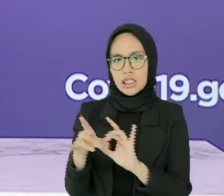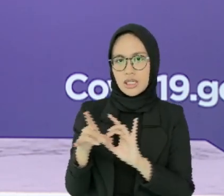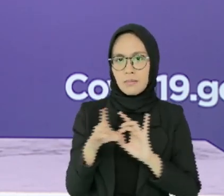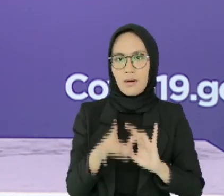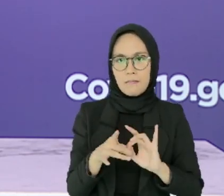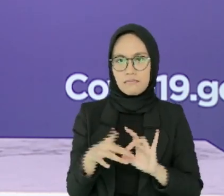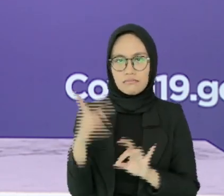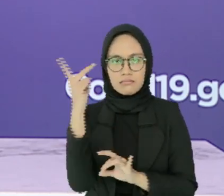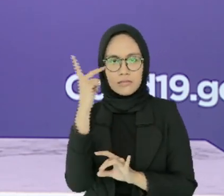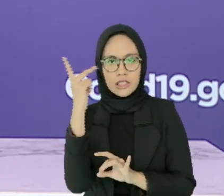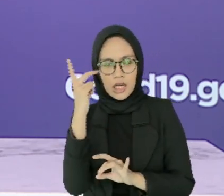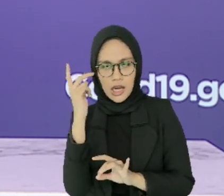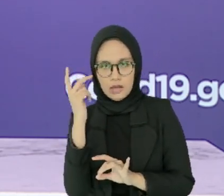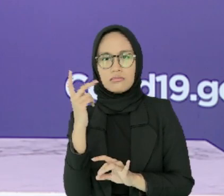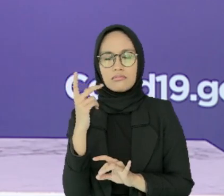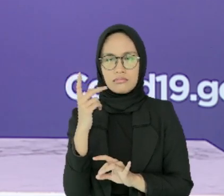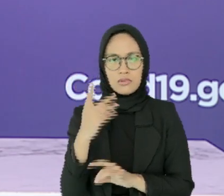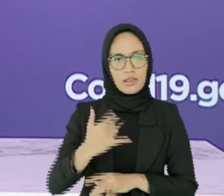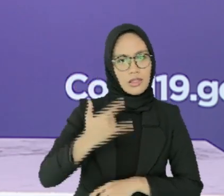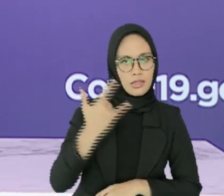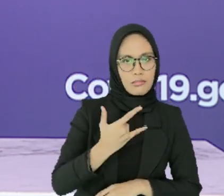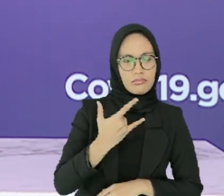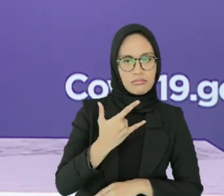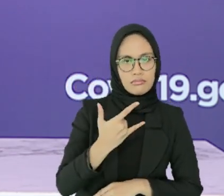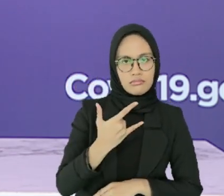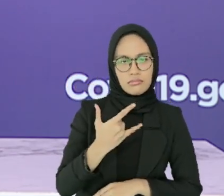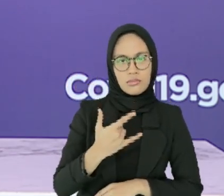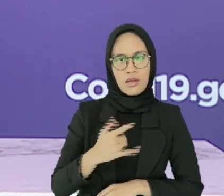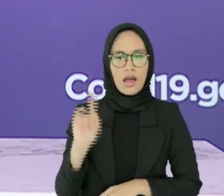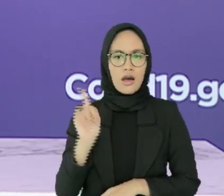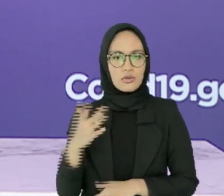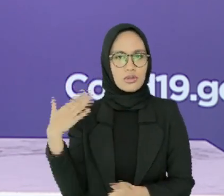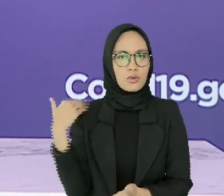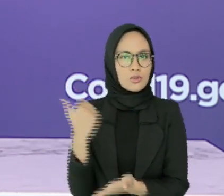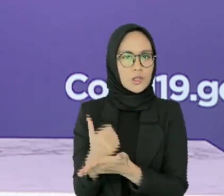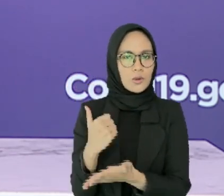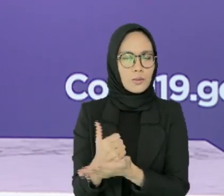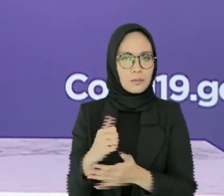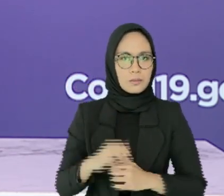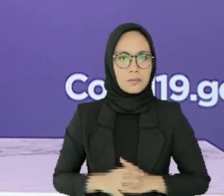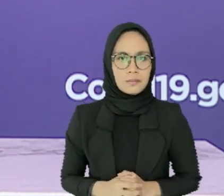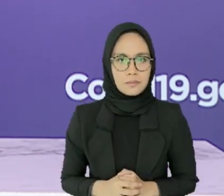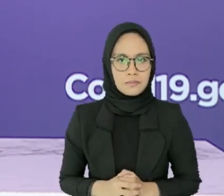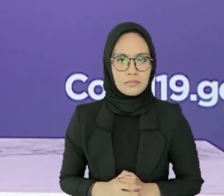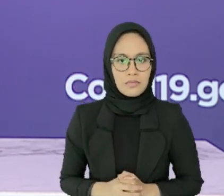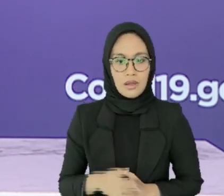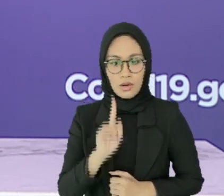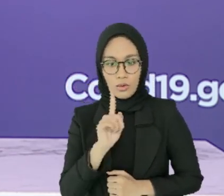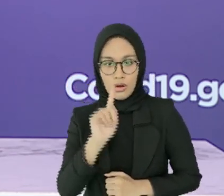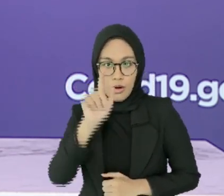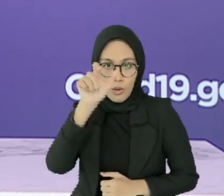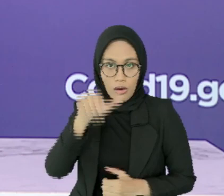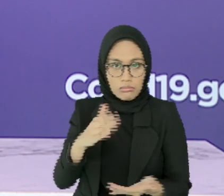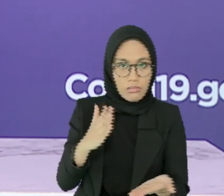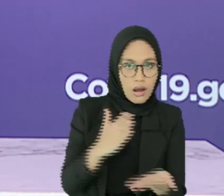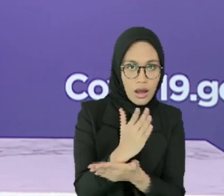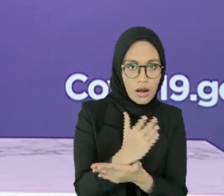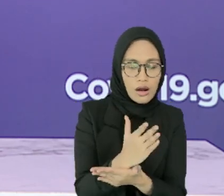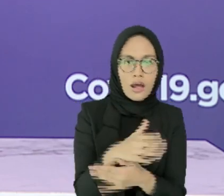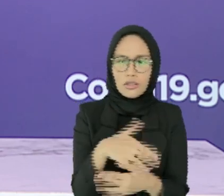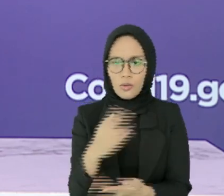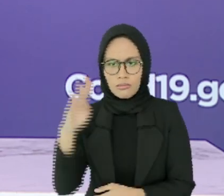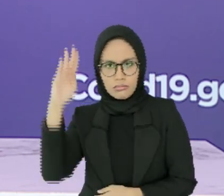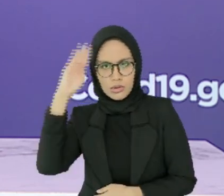kebijakan ini untuk melakukan tugasnya dengan bertanggung jawab apabila ditemukan pelanggaran disiplin dari